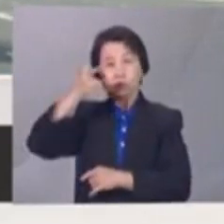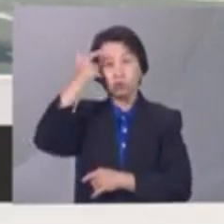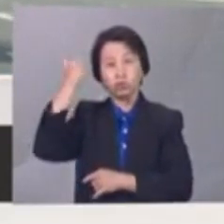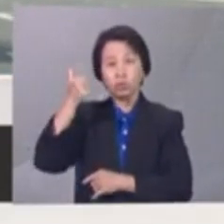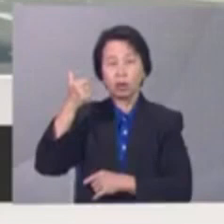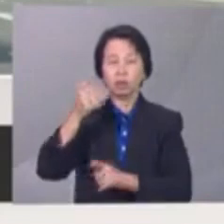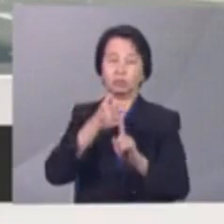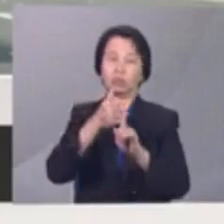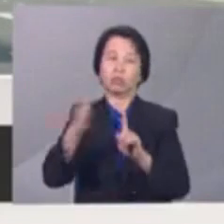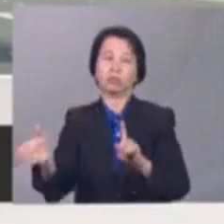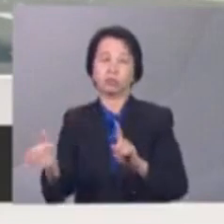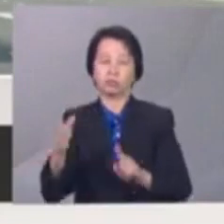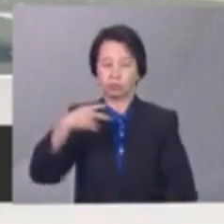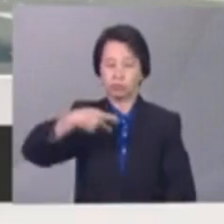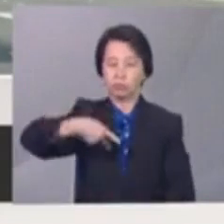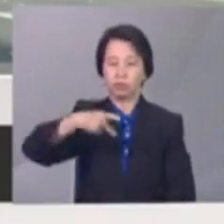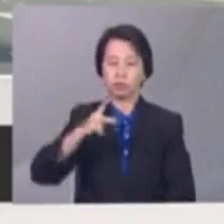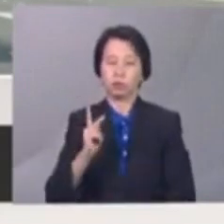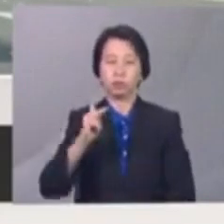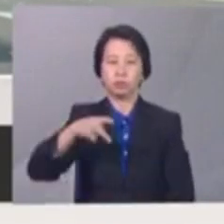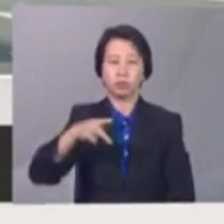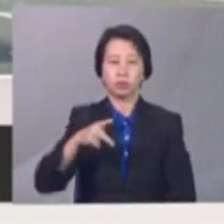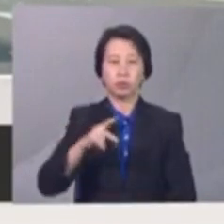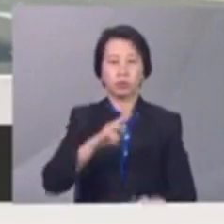PKP, yang merangkumi